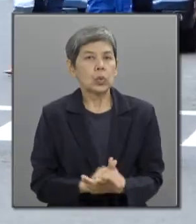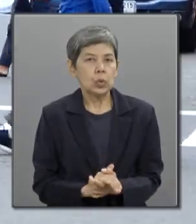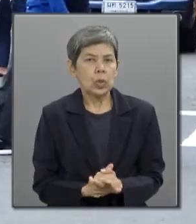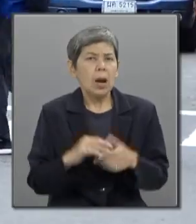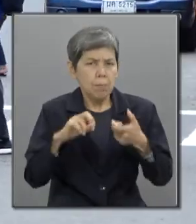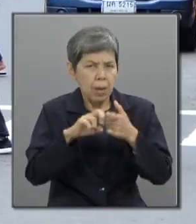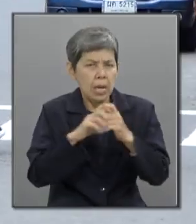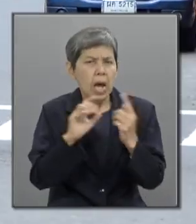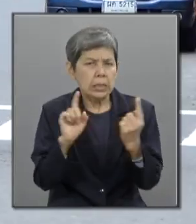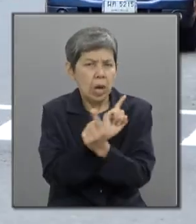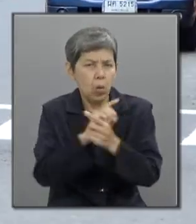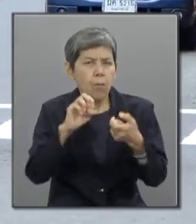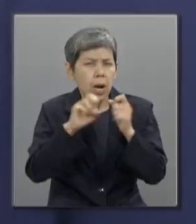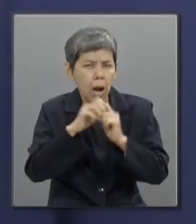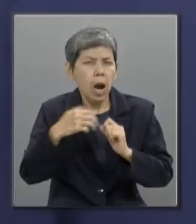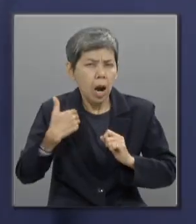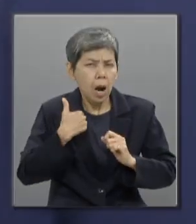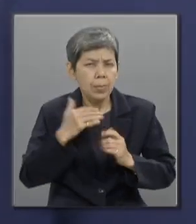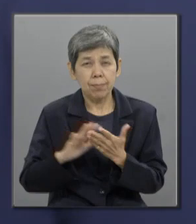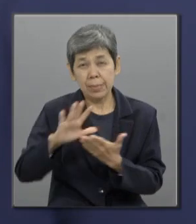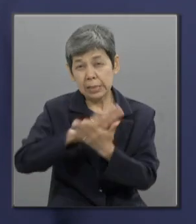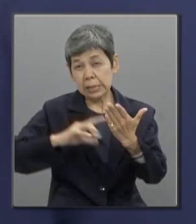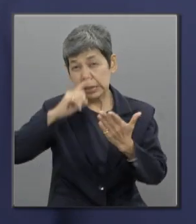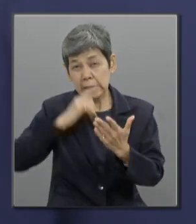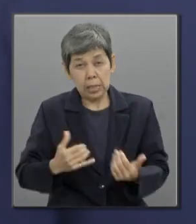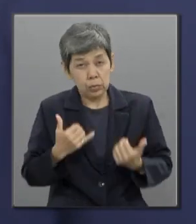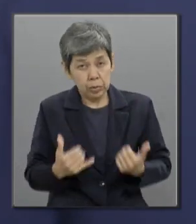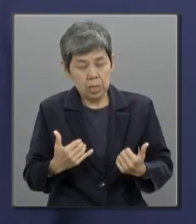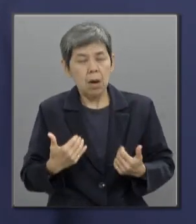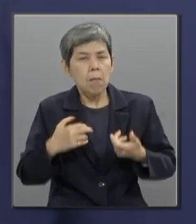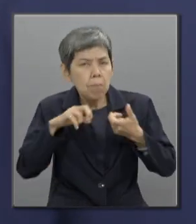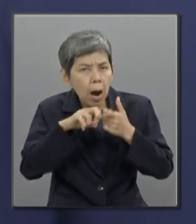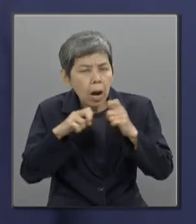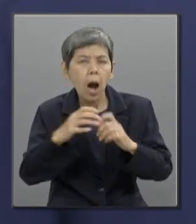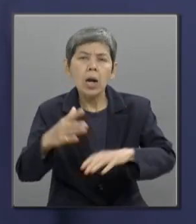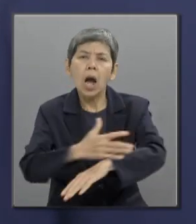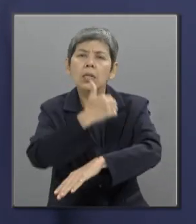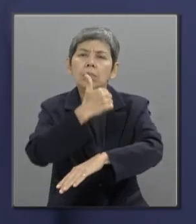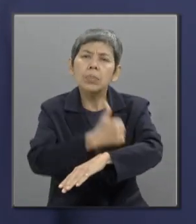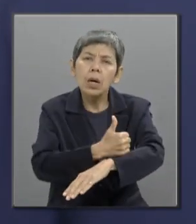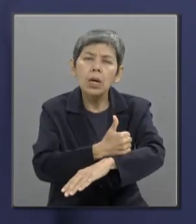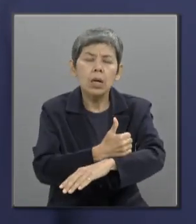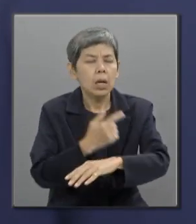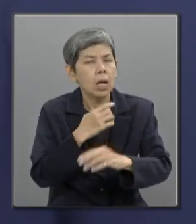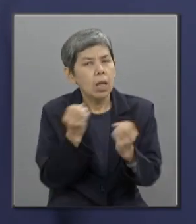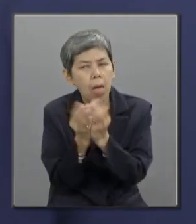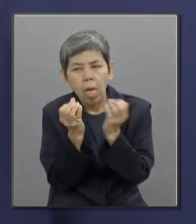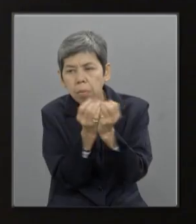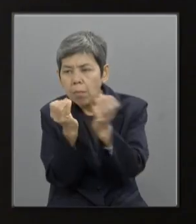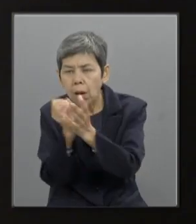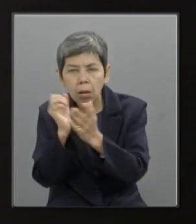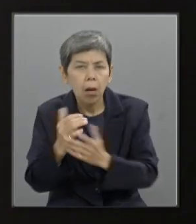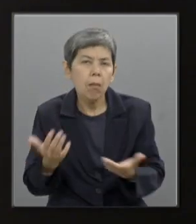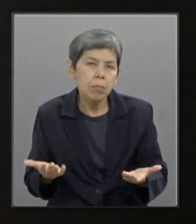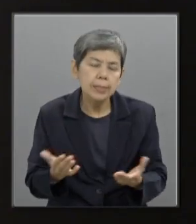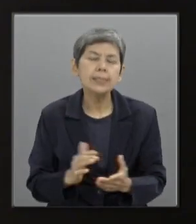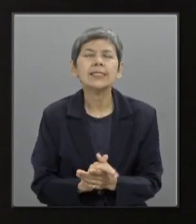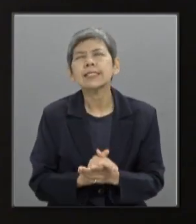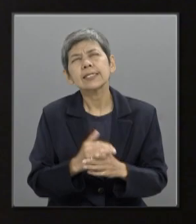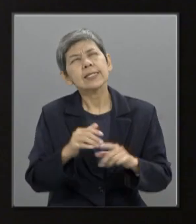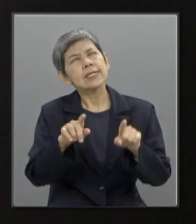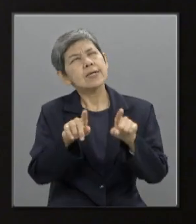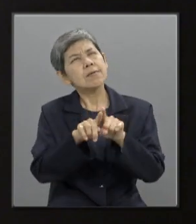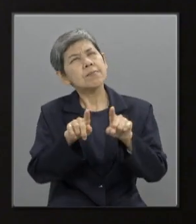มีปัญหาสังคมที่ตามมาประเทศไทยปัจจุบันนี้มีปัญหาการเมืองเรื่องความแตกแยกอยู่แล้วมันจะคล้